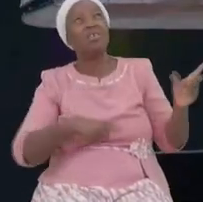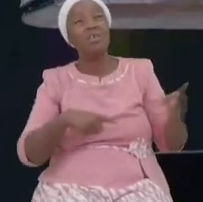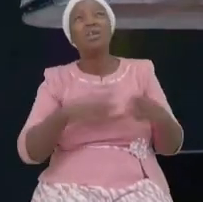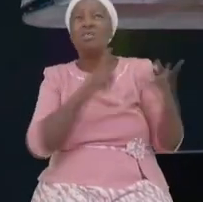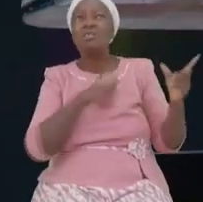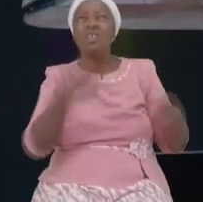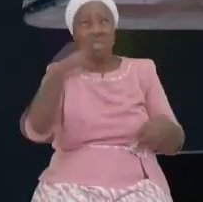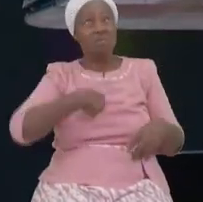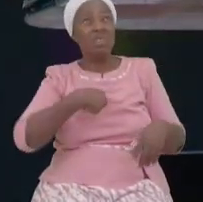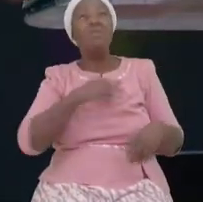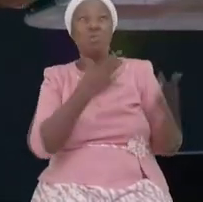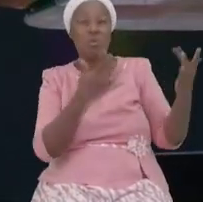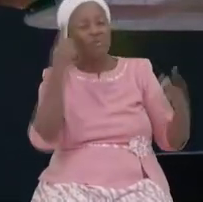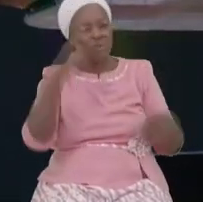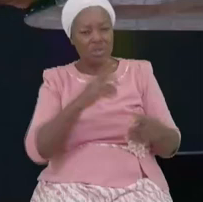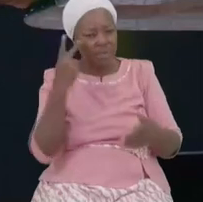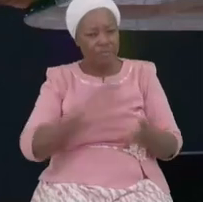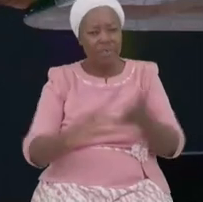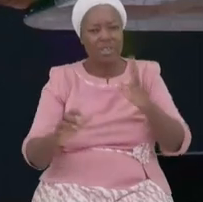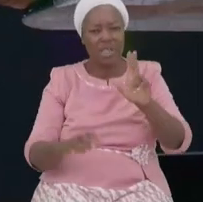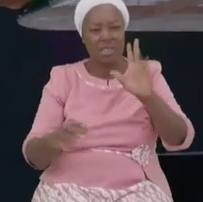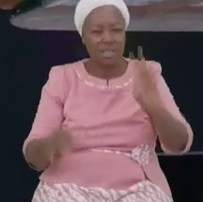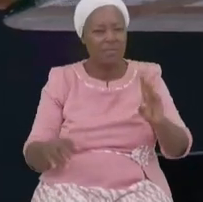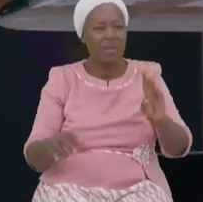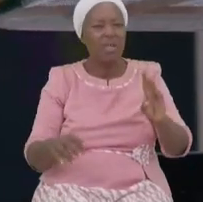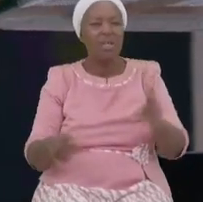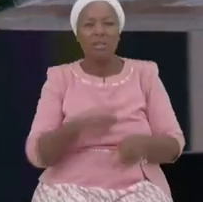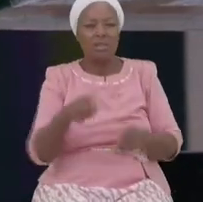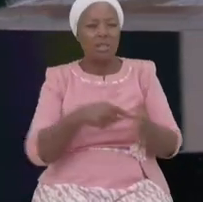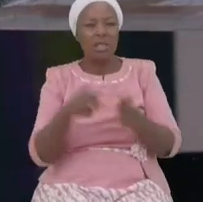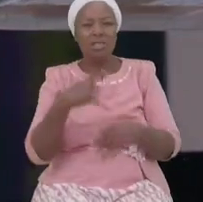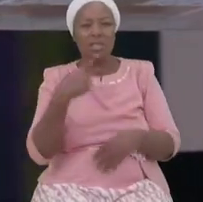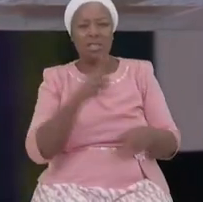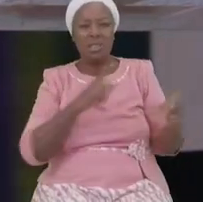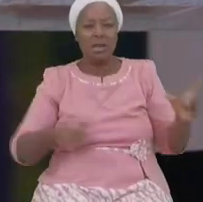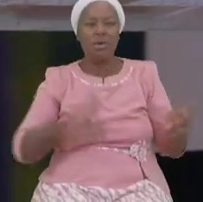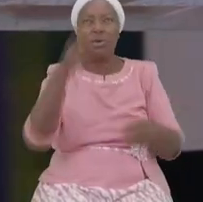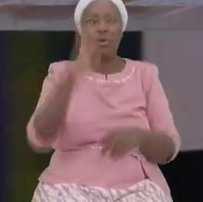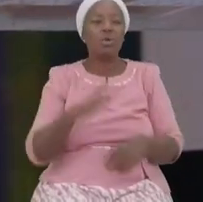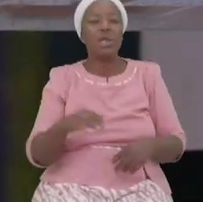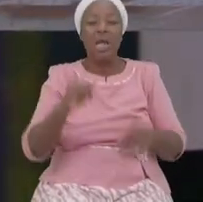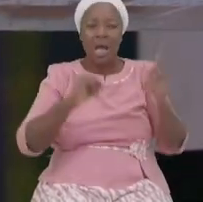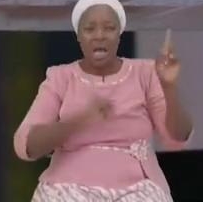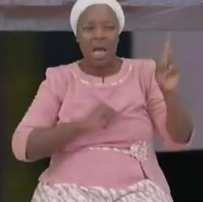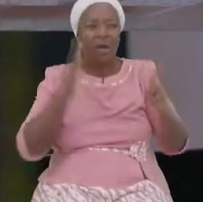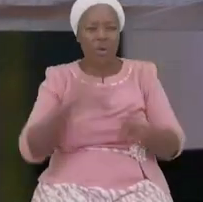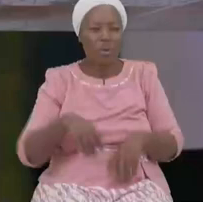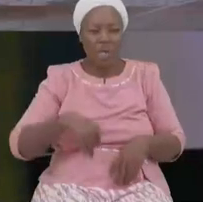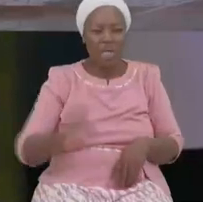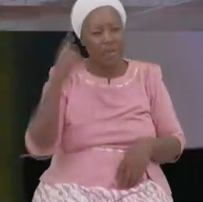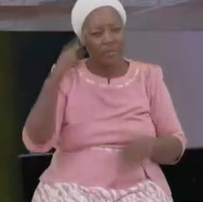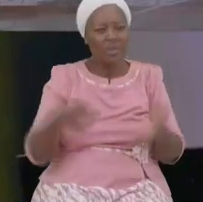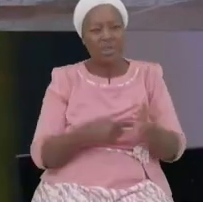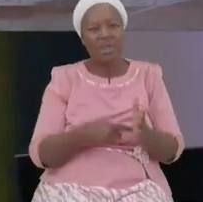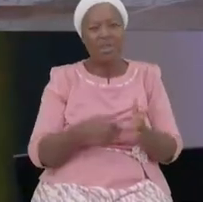Verset 37. Ainsi parle le Seigneur, l'Éternel. Voici encore sur quoi je me laisserai fléchir par la